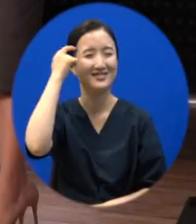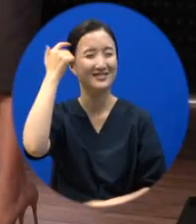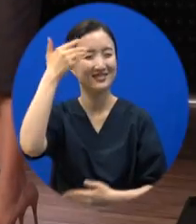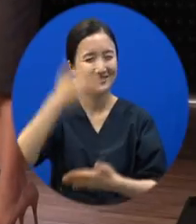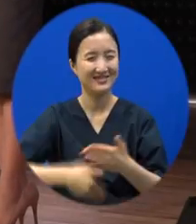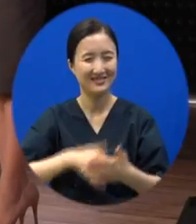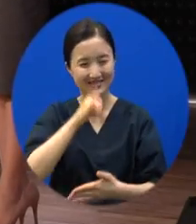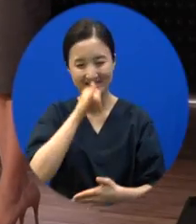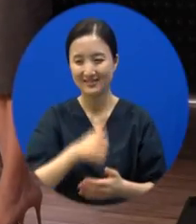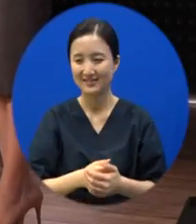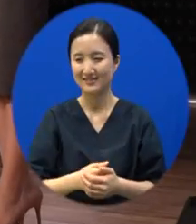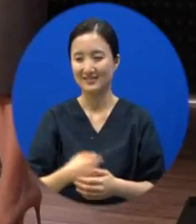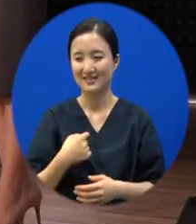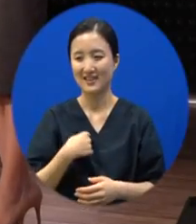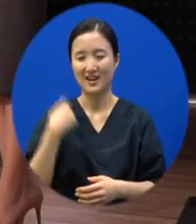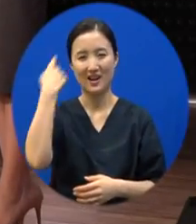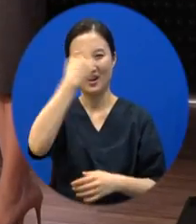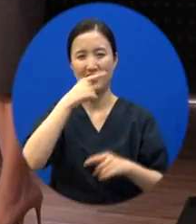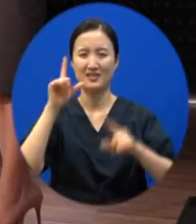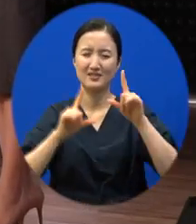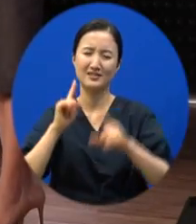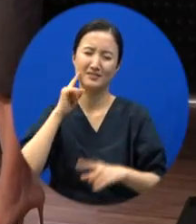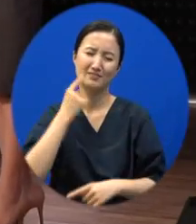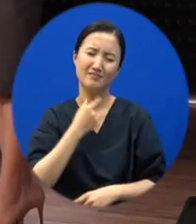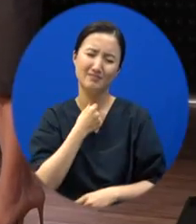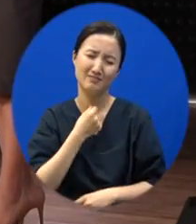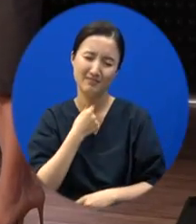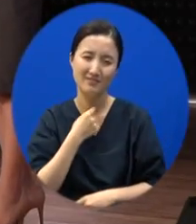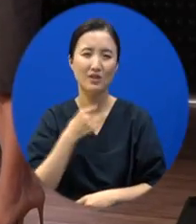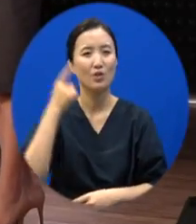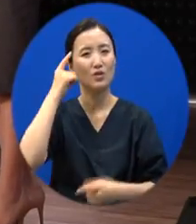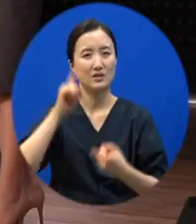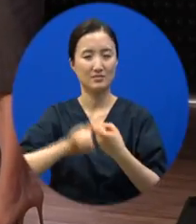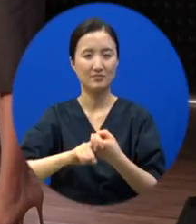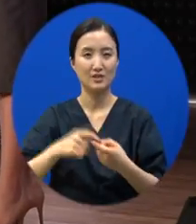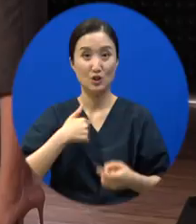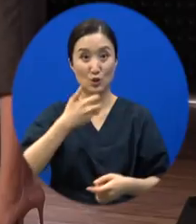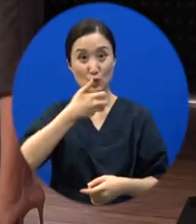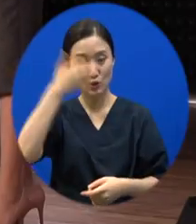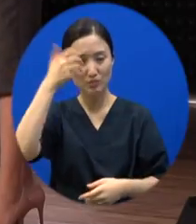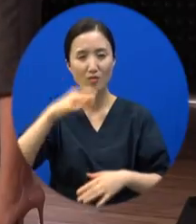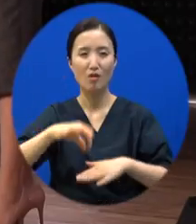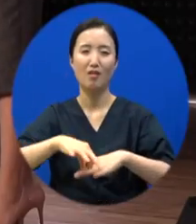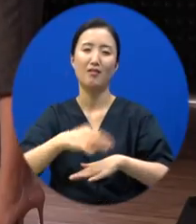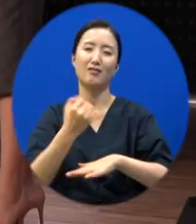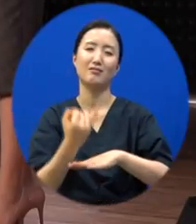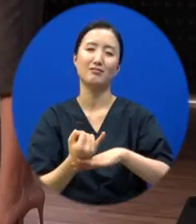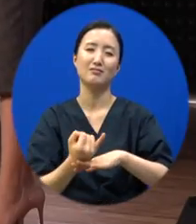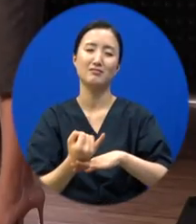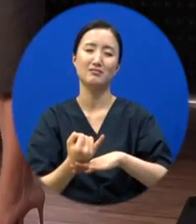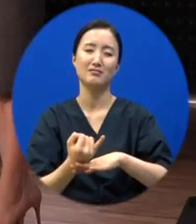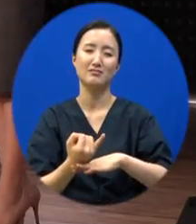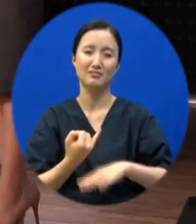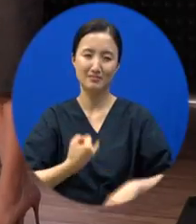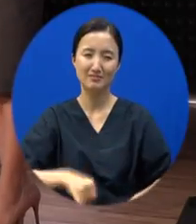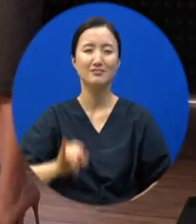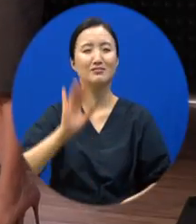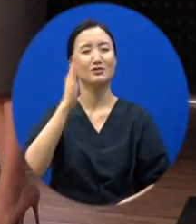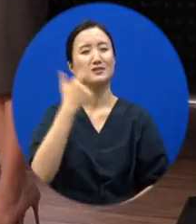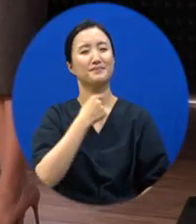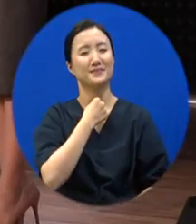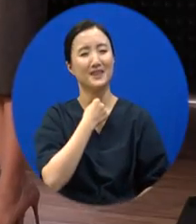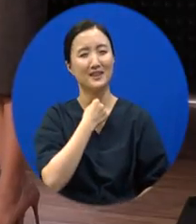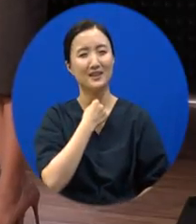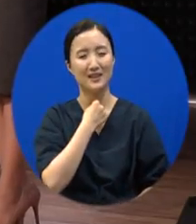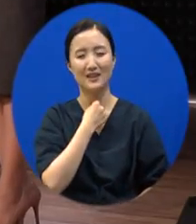네, 제가 외모에 굉장히 관심이 많았고 저의 꿈은 공주가 되는 거였어요. 어렸을 때 동화책을 되게